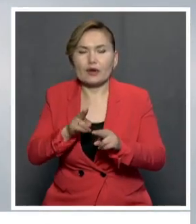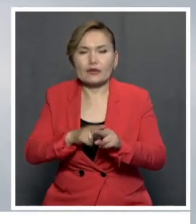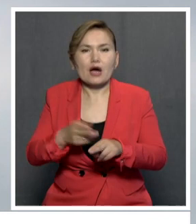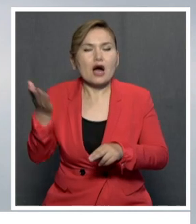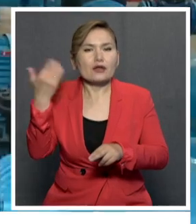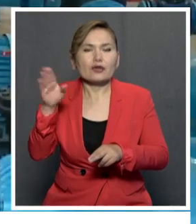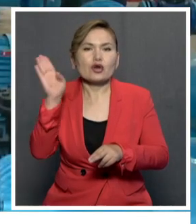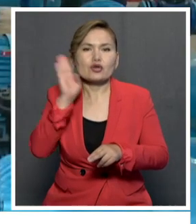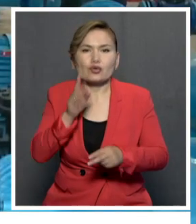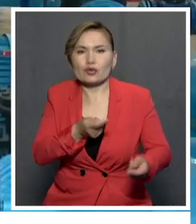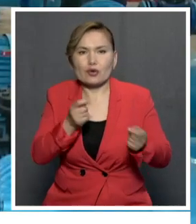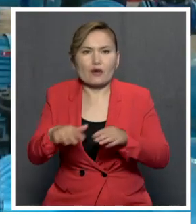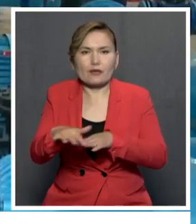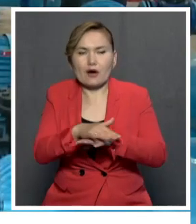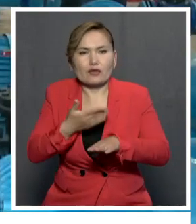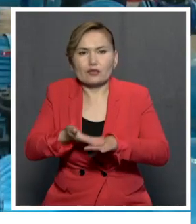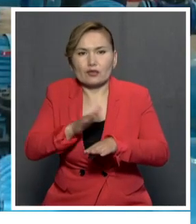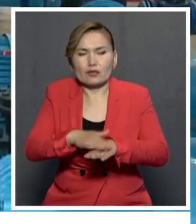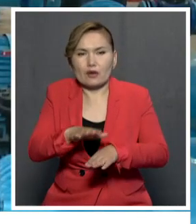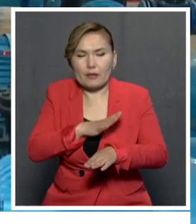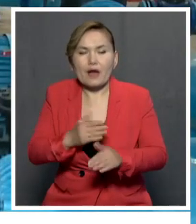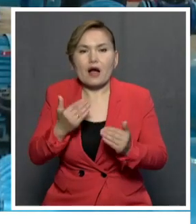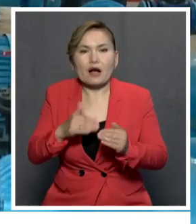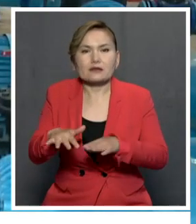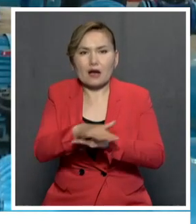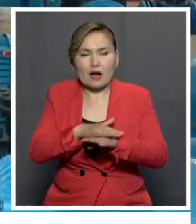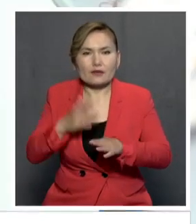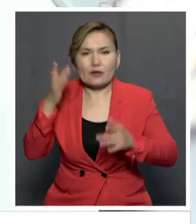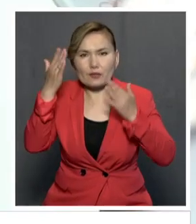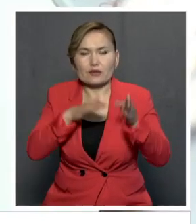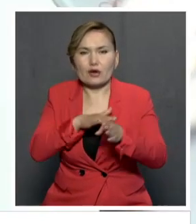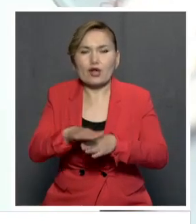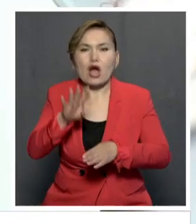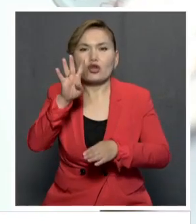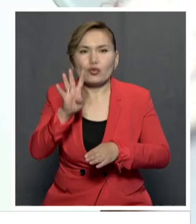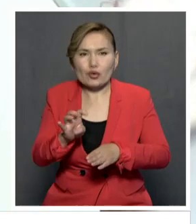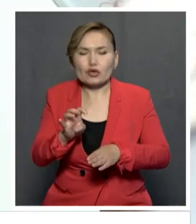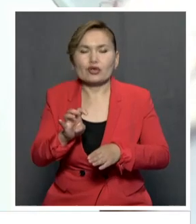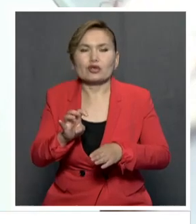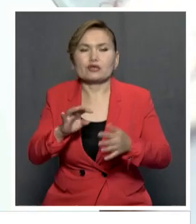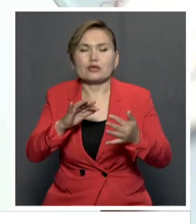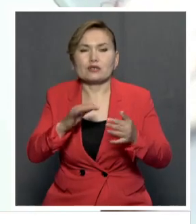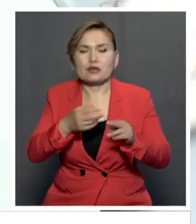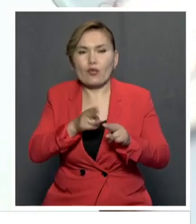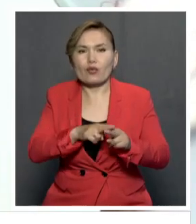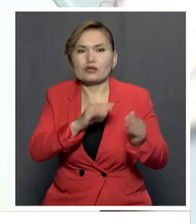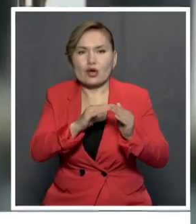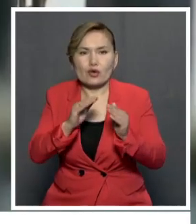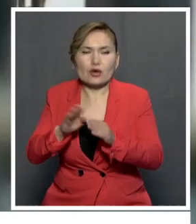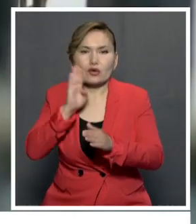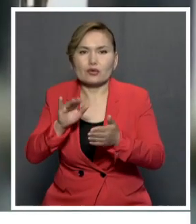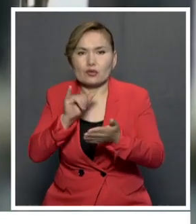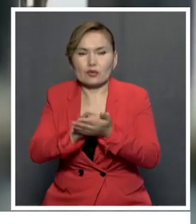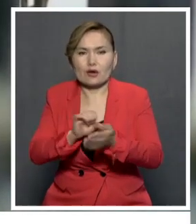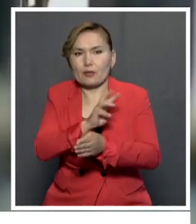дейін суды тасып ішкелген жұрттың талап тілегі орындалып, елді мекендегі 400-ден астам үй Арал Сарбұлақ топтық су желісіне қосылды.